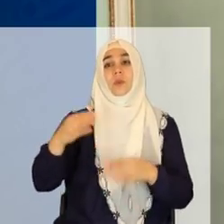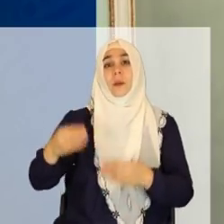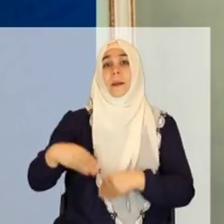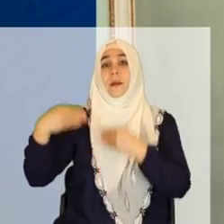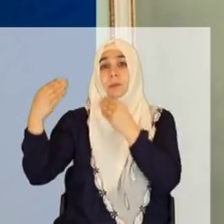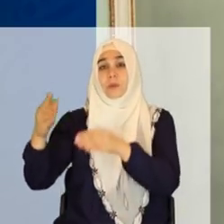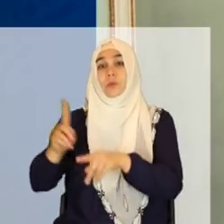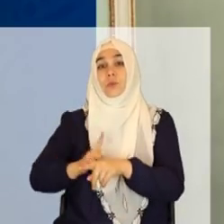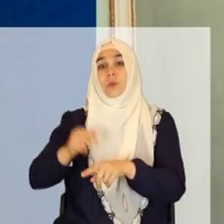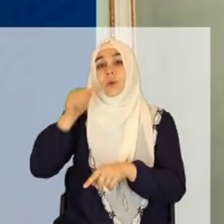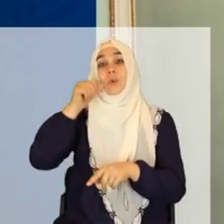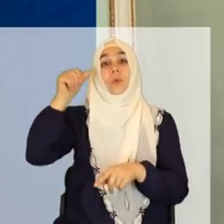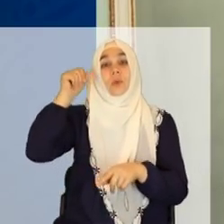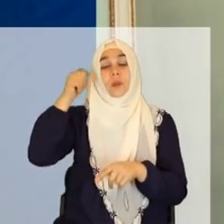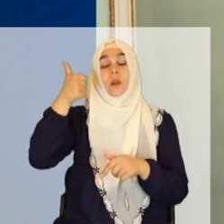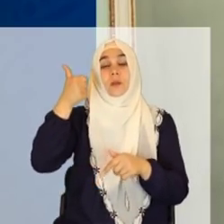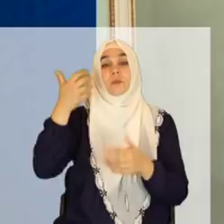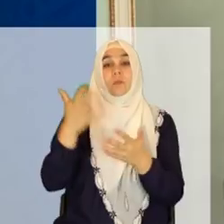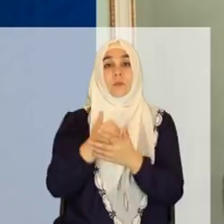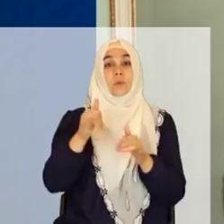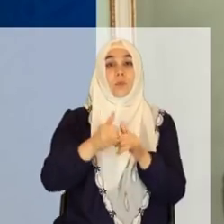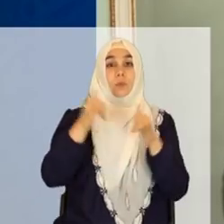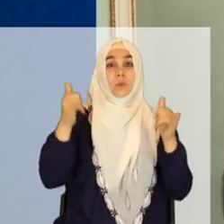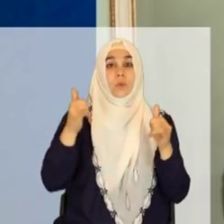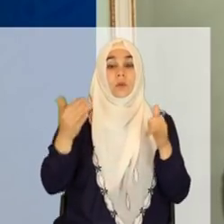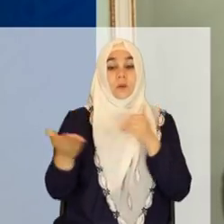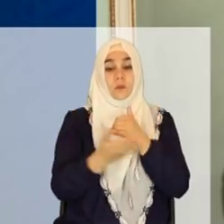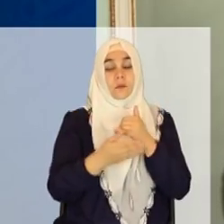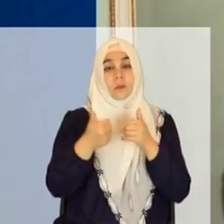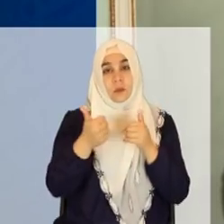ushurini berib kutsin, yanagi yilda inshaalloh hosili yaxshi bo'ladi.